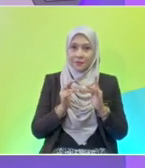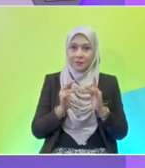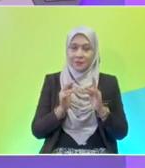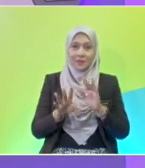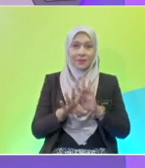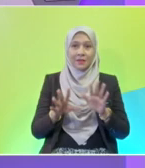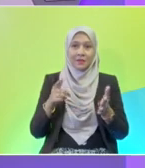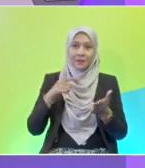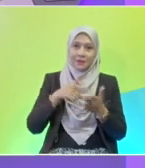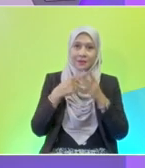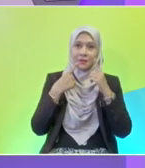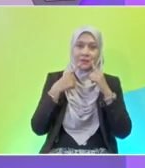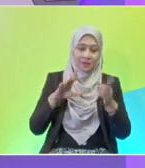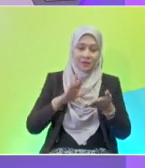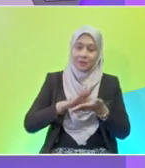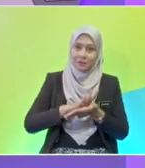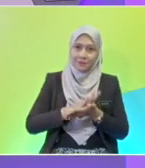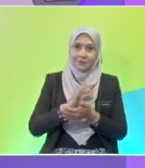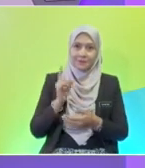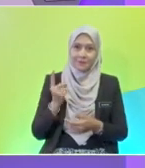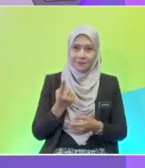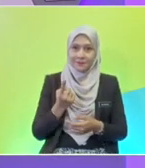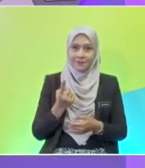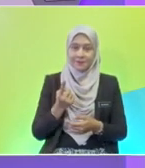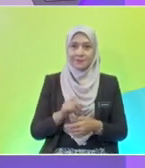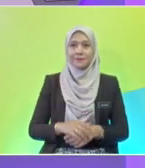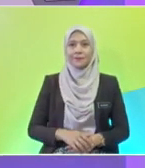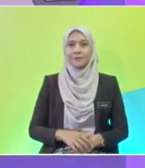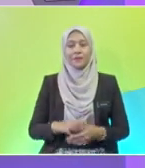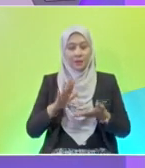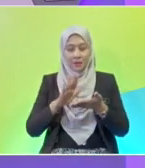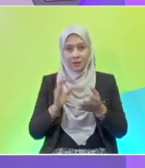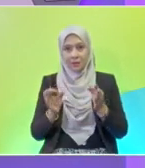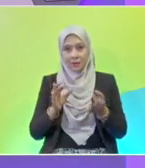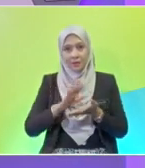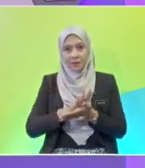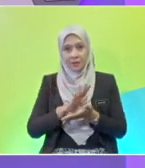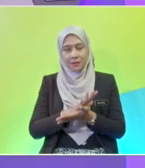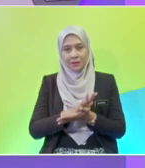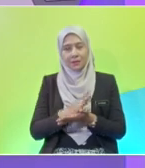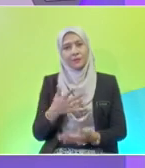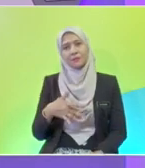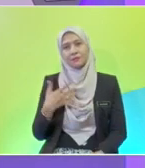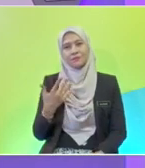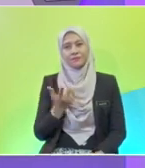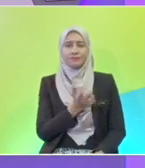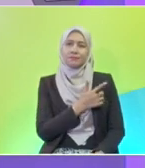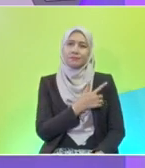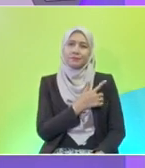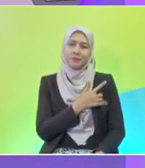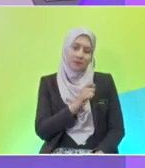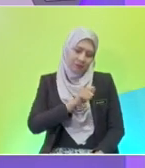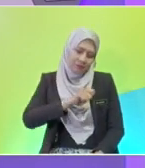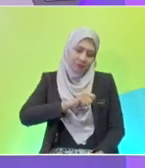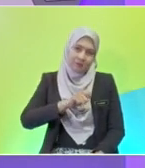menjawab berulang kali kalau kita buat atas kertas mungkin kita akan ada satu perasaan Malaslah anak Padang